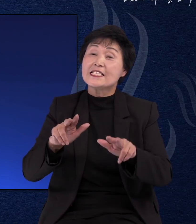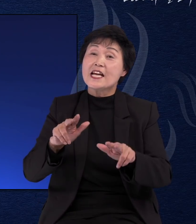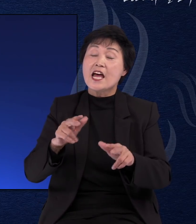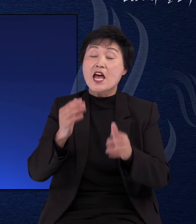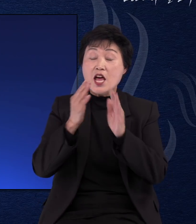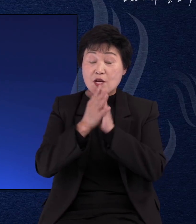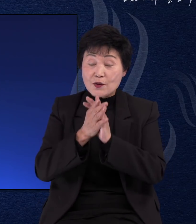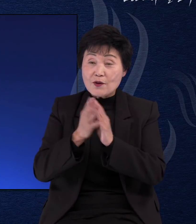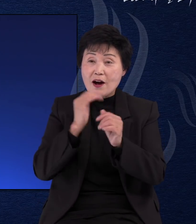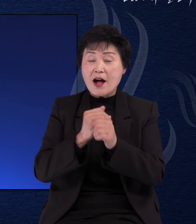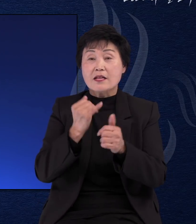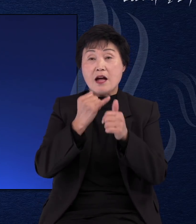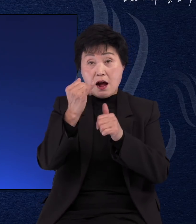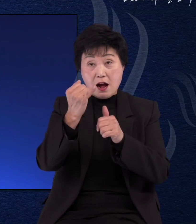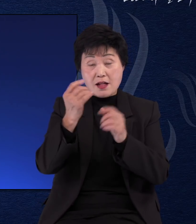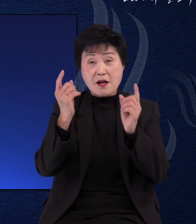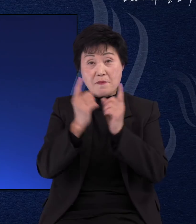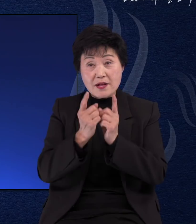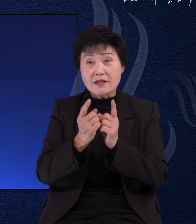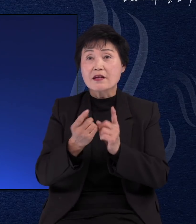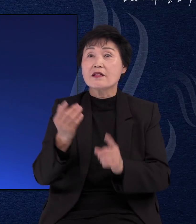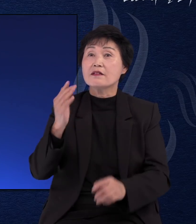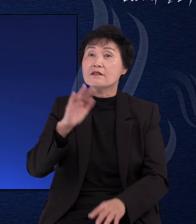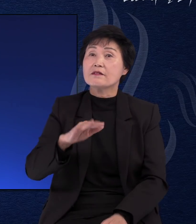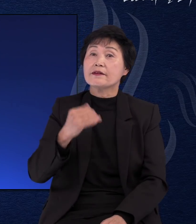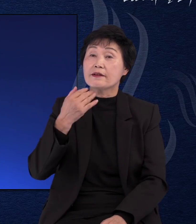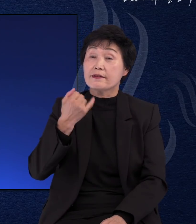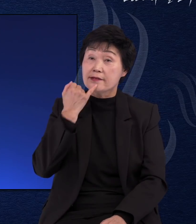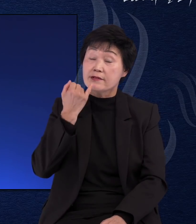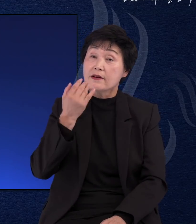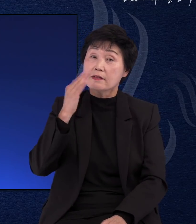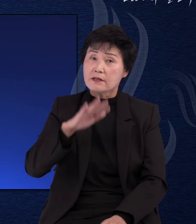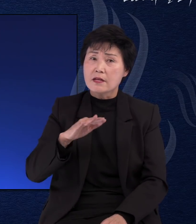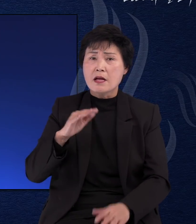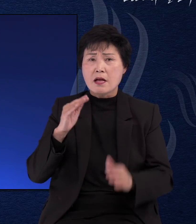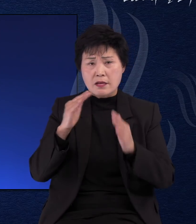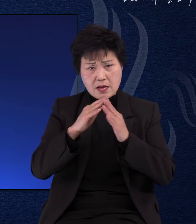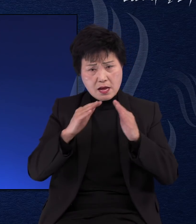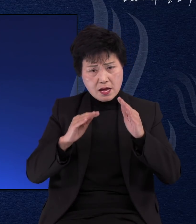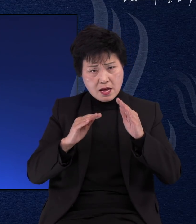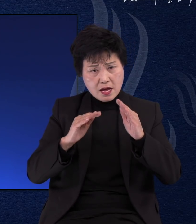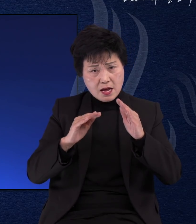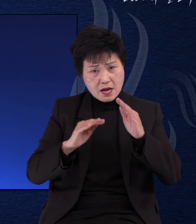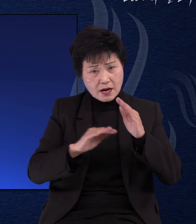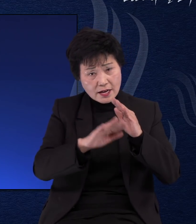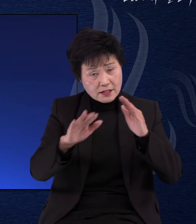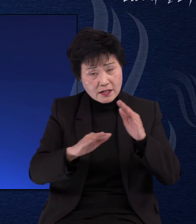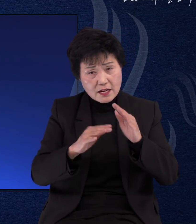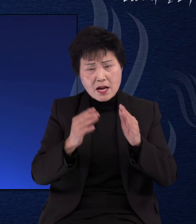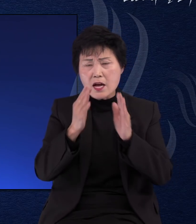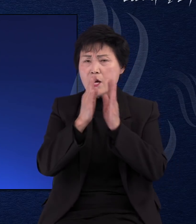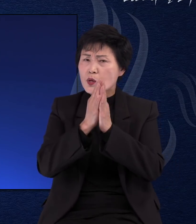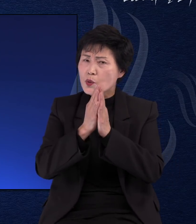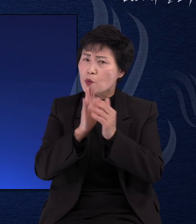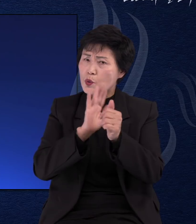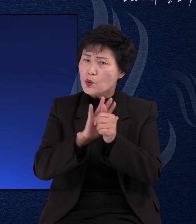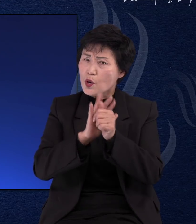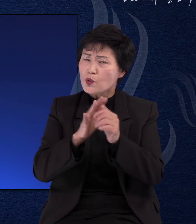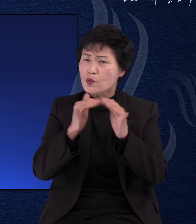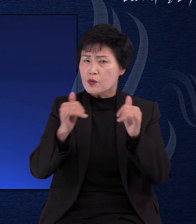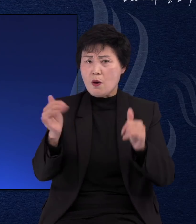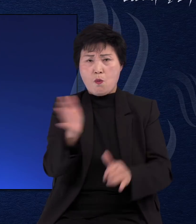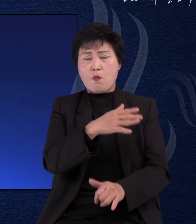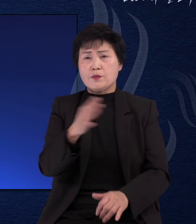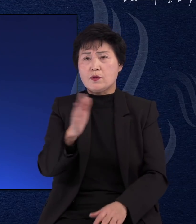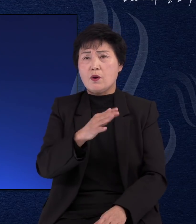우리 집에는 집사님 한 명도 없는 집안이라서 목회를 하면 기도해 줄 사람, 한국에서 땡겨줄 사람도 없고 밀어줄 사람도 없는데